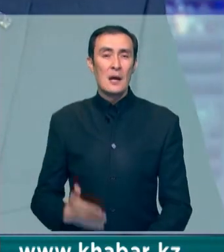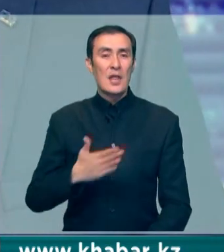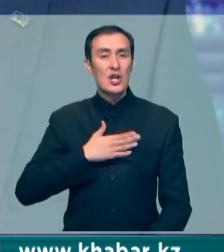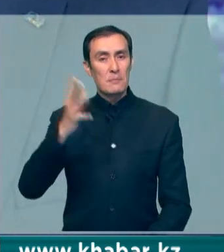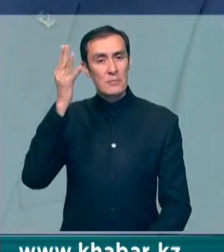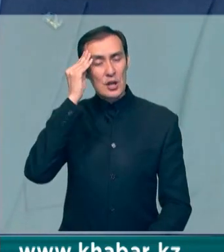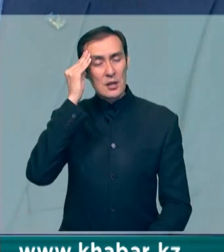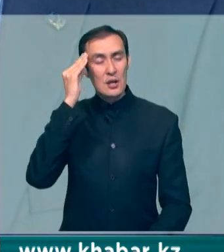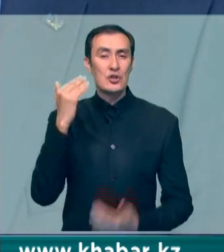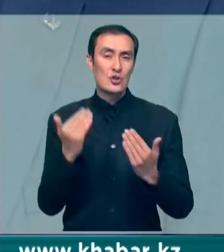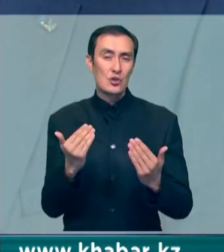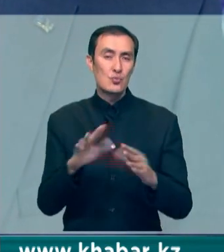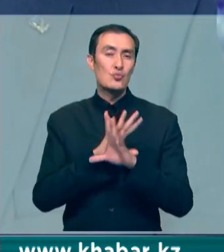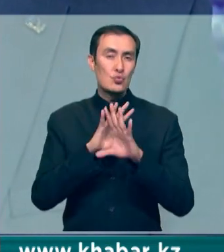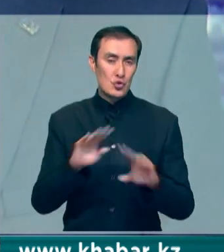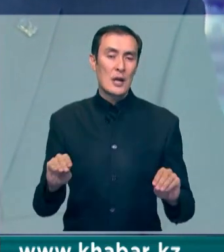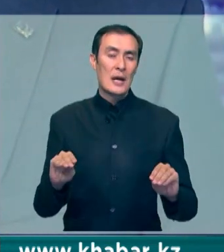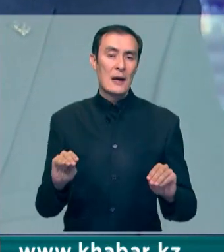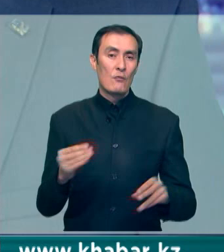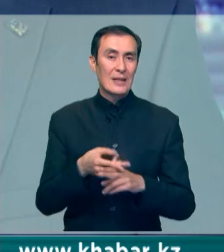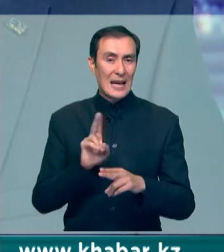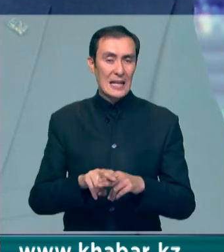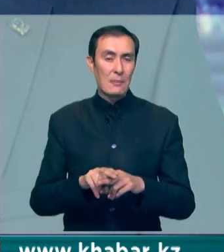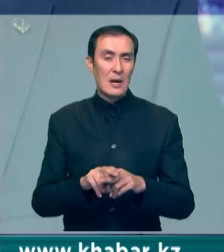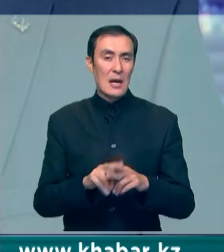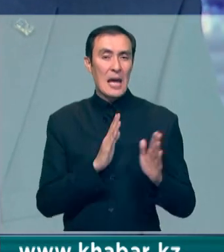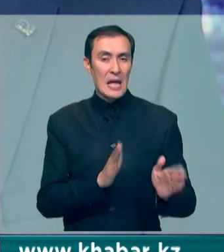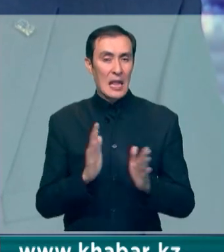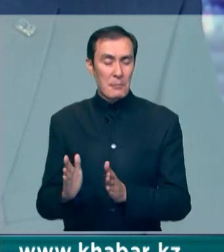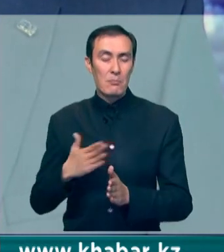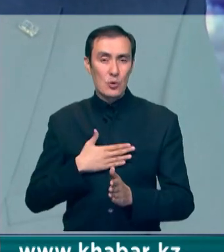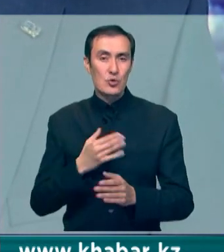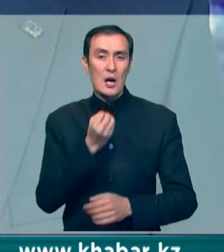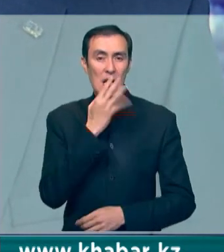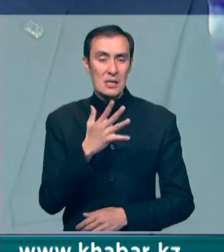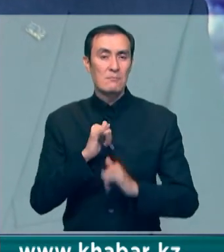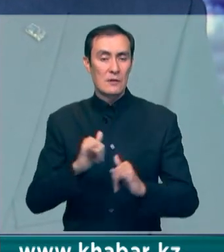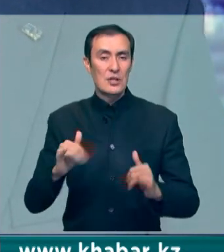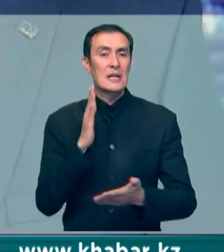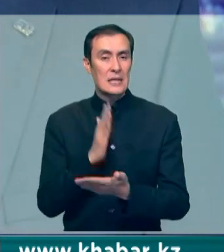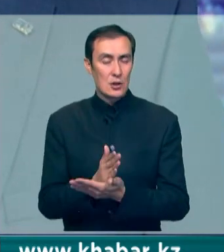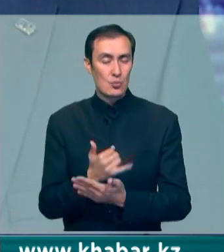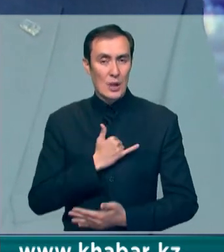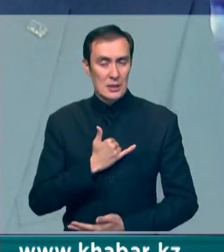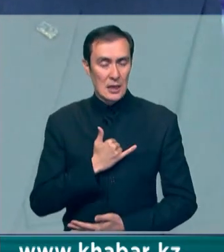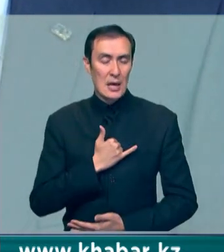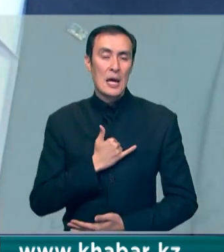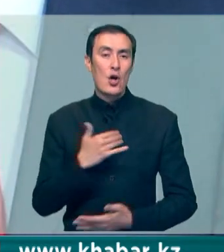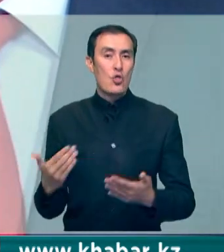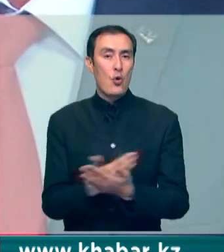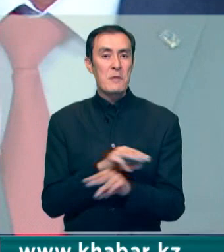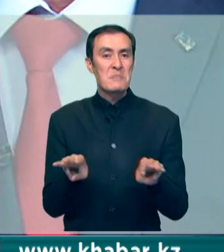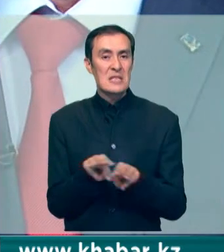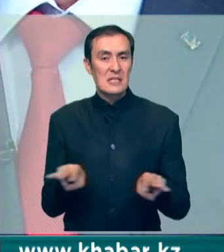уже уже на этой стадии мы сделали ряд положительных сдвигов вот ну новый министр